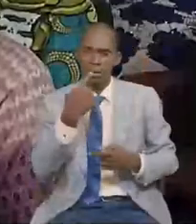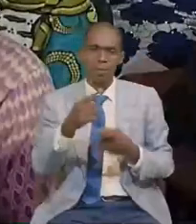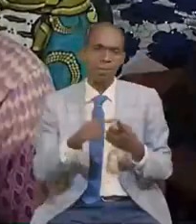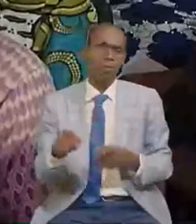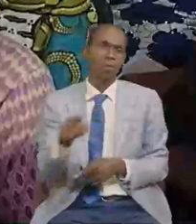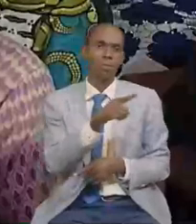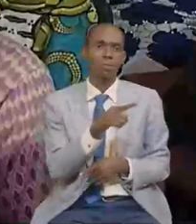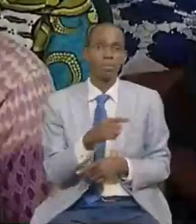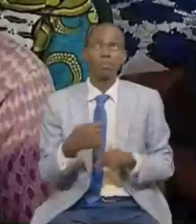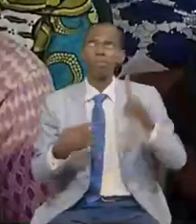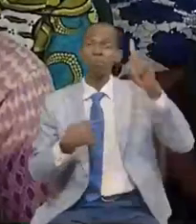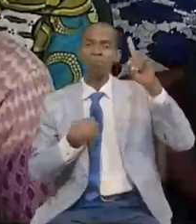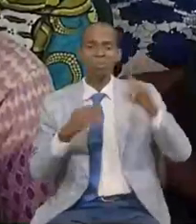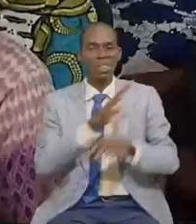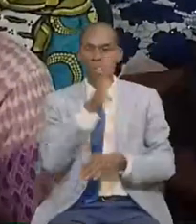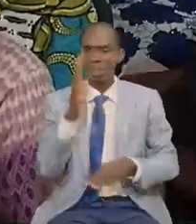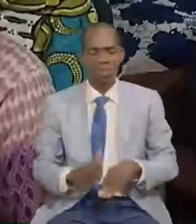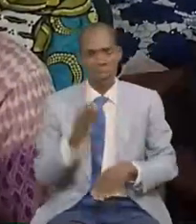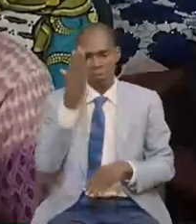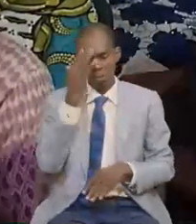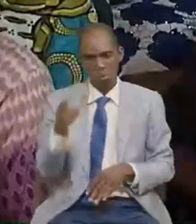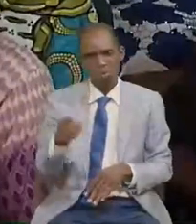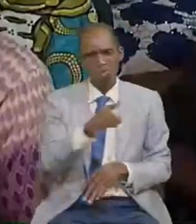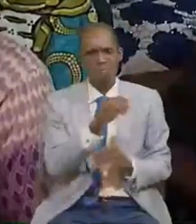connu. C'est différent de dire,